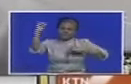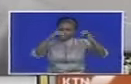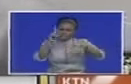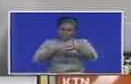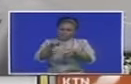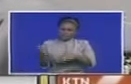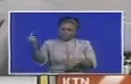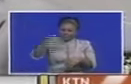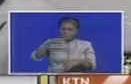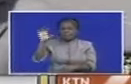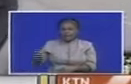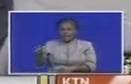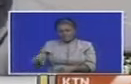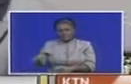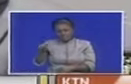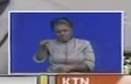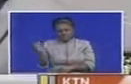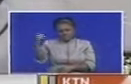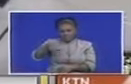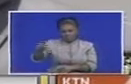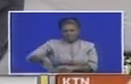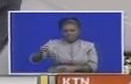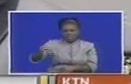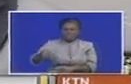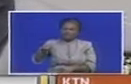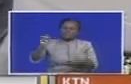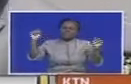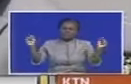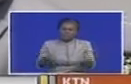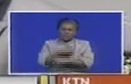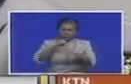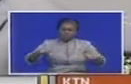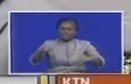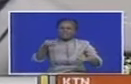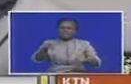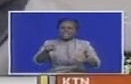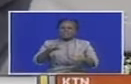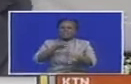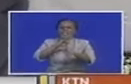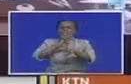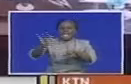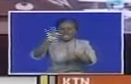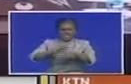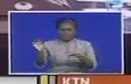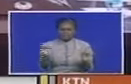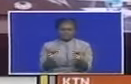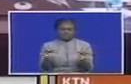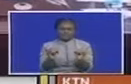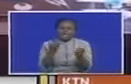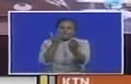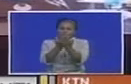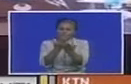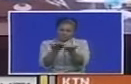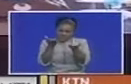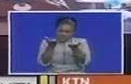wakiingia kwa masoko ama wameingia kwa supermarket, hutaweza kuona mtalii anatembea sehemu zake za siri ziko nje. Pendekezo hilo